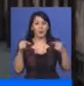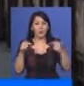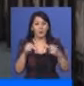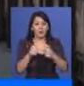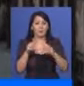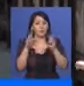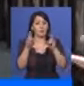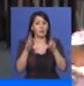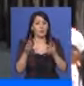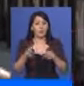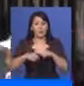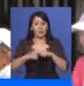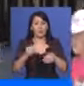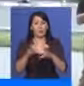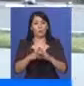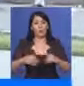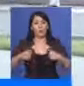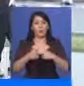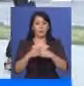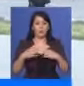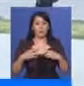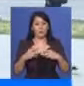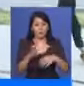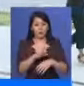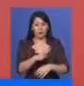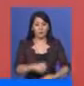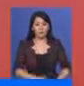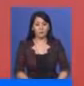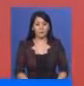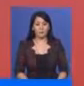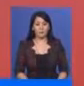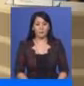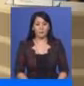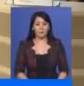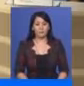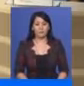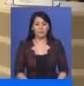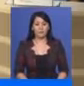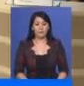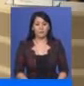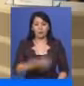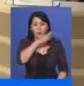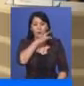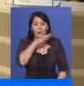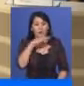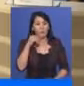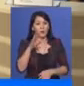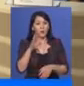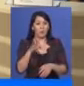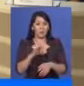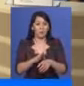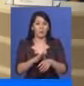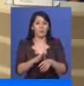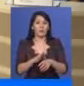айтқанда санитарлық талапты елемей тұрғындар отбасылық мерекелерді тойлаған. Көпшілік санитарлық